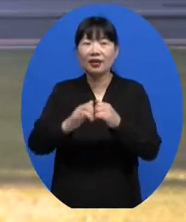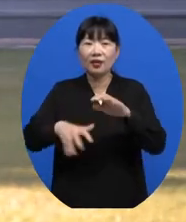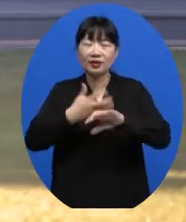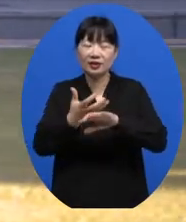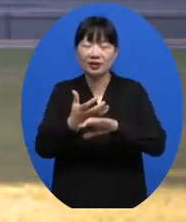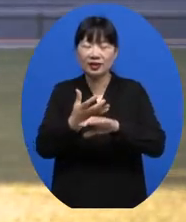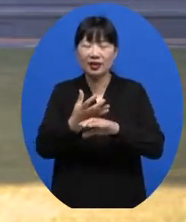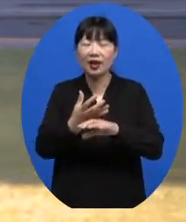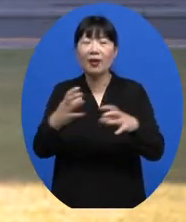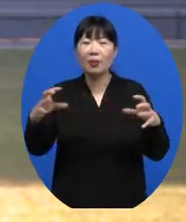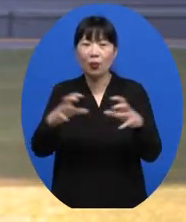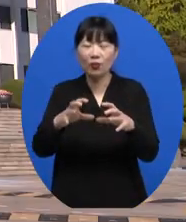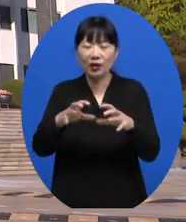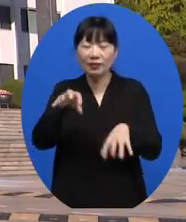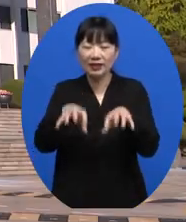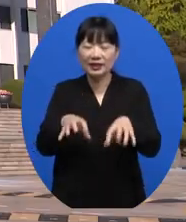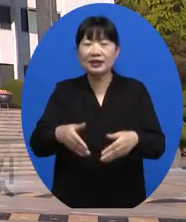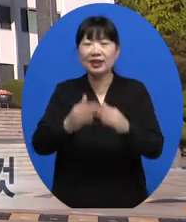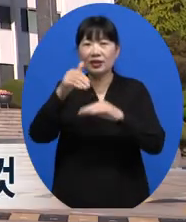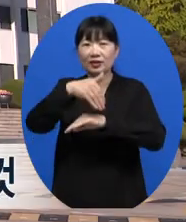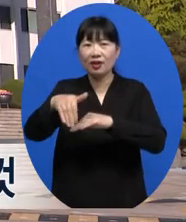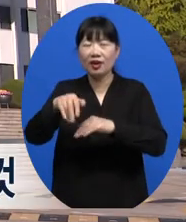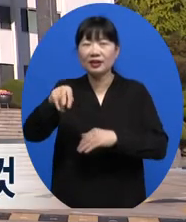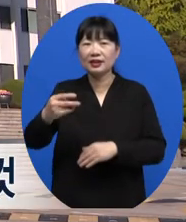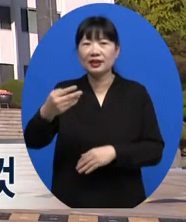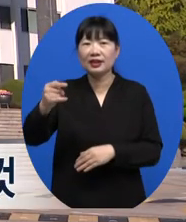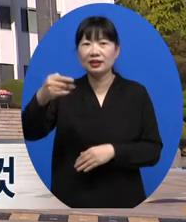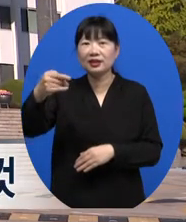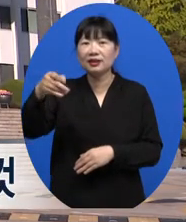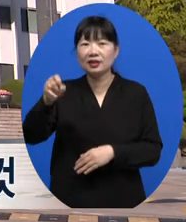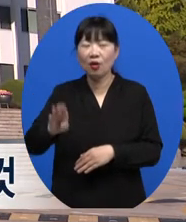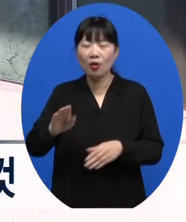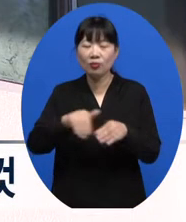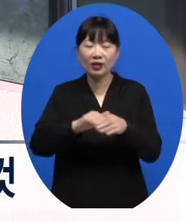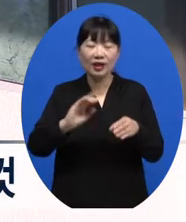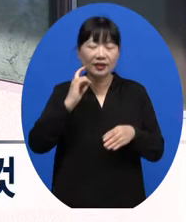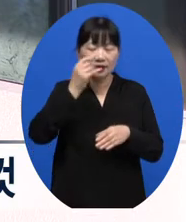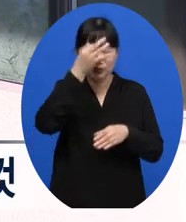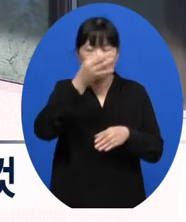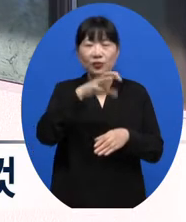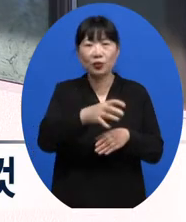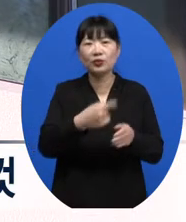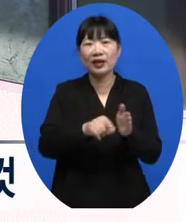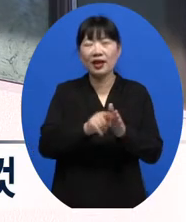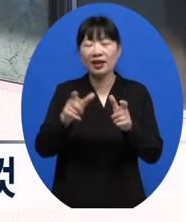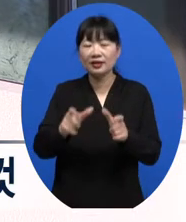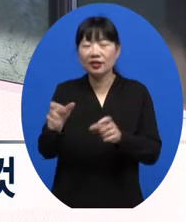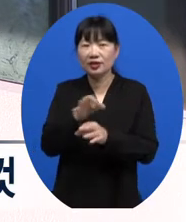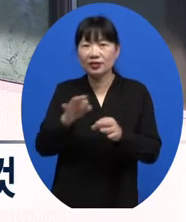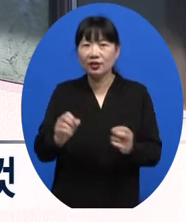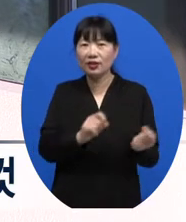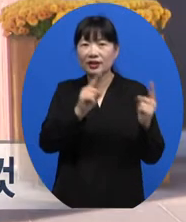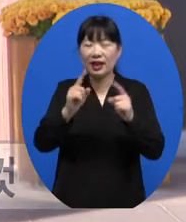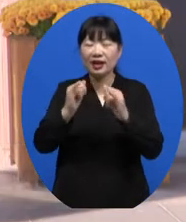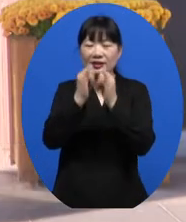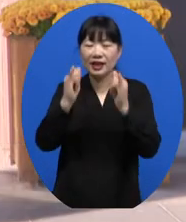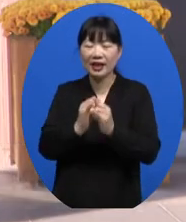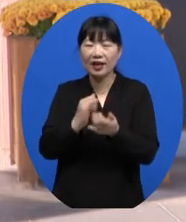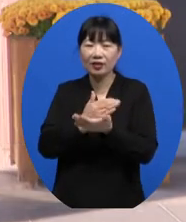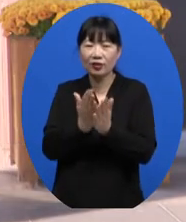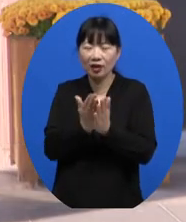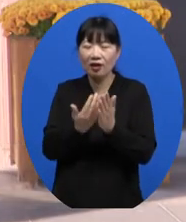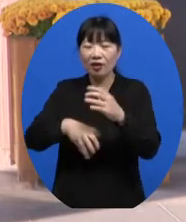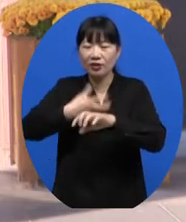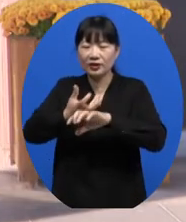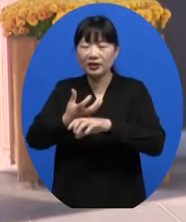사회혁신복합단지가 만들어질 예정입니다. 스타트업, 문화예술을 위한 공간으로 조성해 지역경제 활성화와 다양한 사회혁신을 선도하는